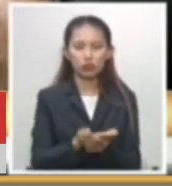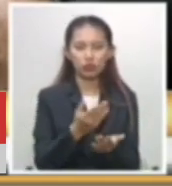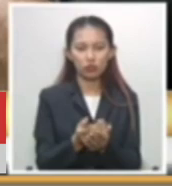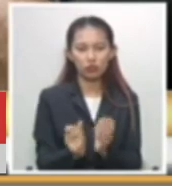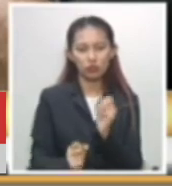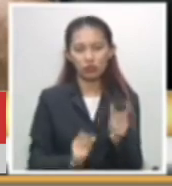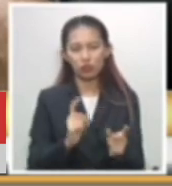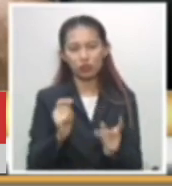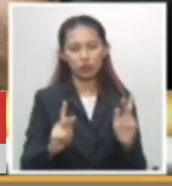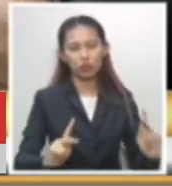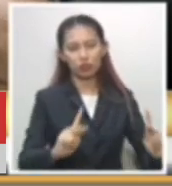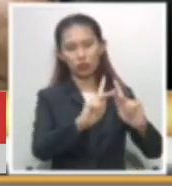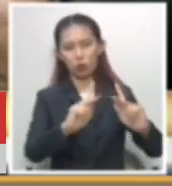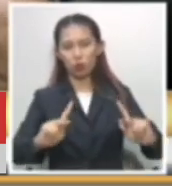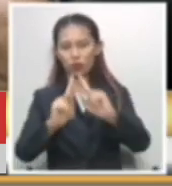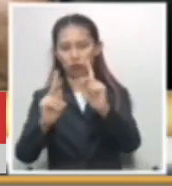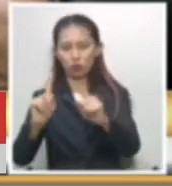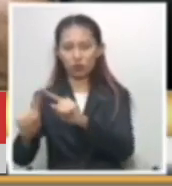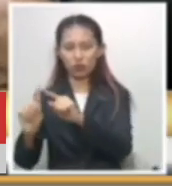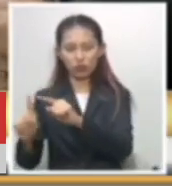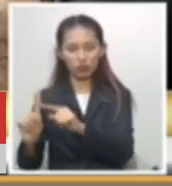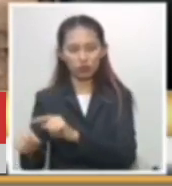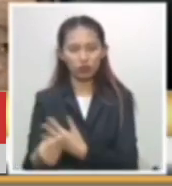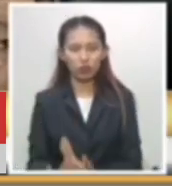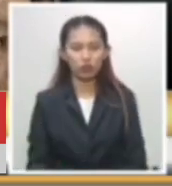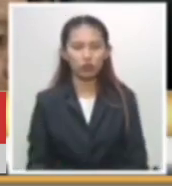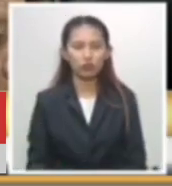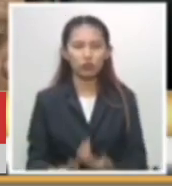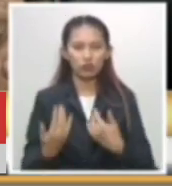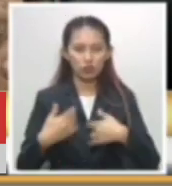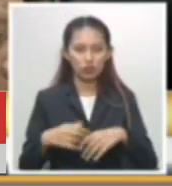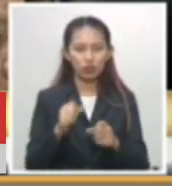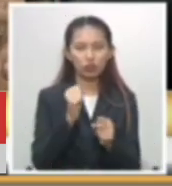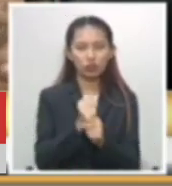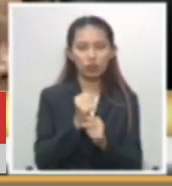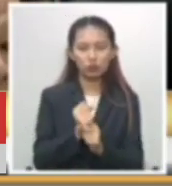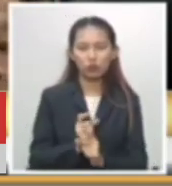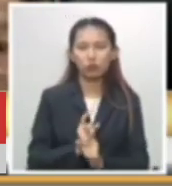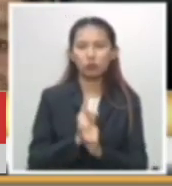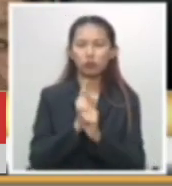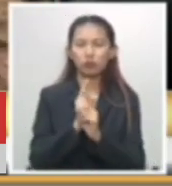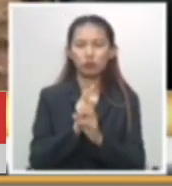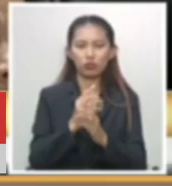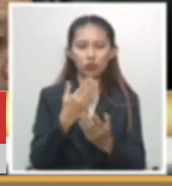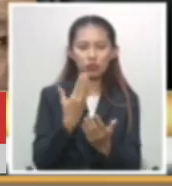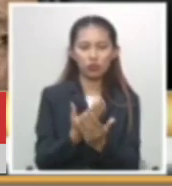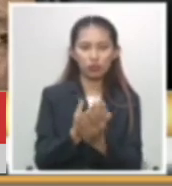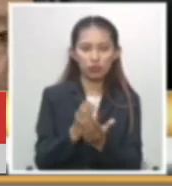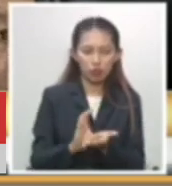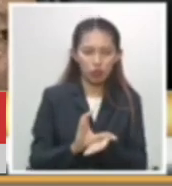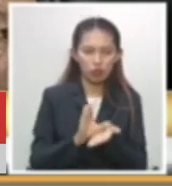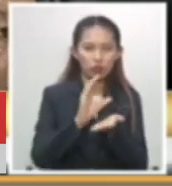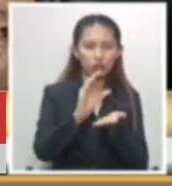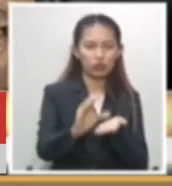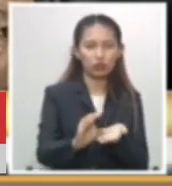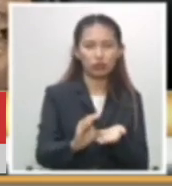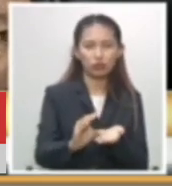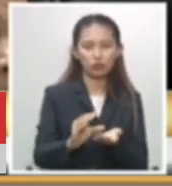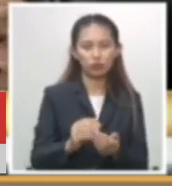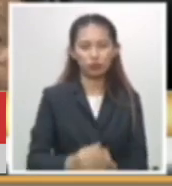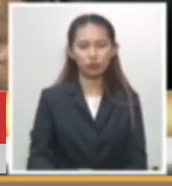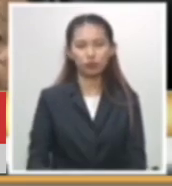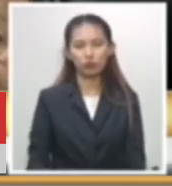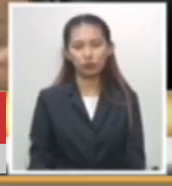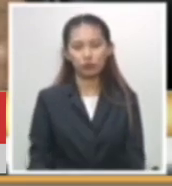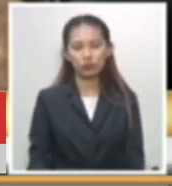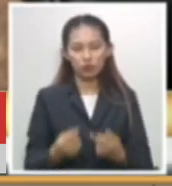หน่วยที่จะมารับงบประมาณและก็เพื่อชดใช้เงินคงคลังแต่ว่าในรายละเอียดเนี่ยซึ่ง